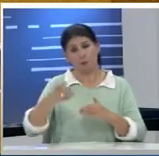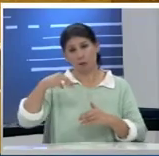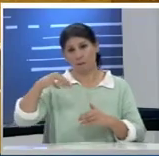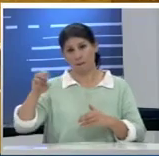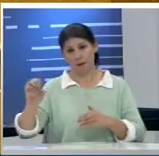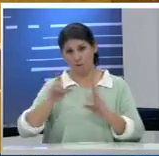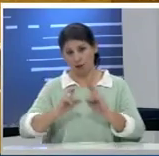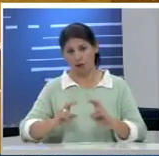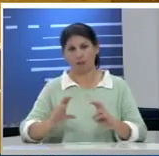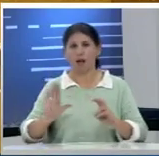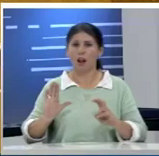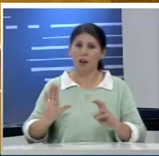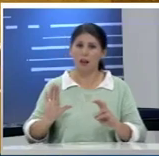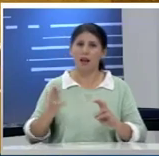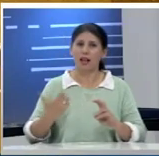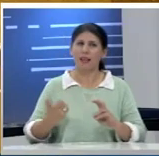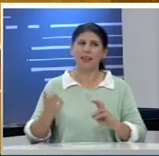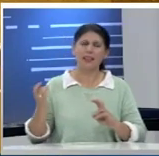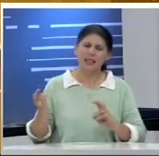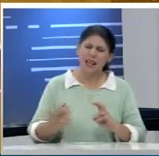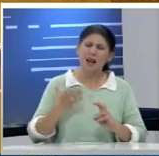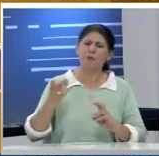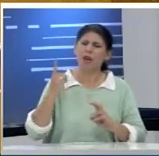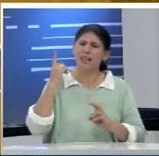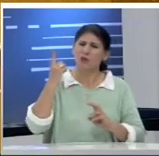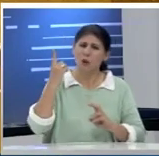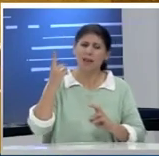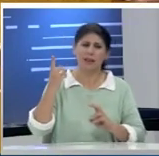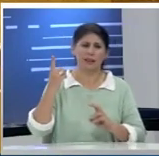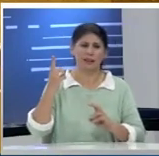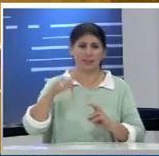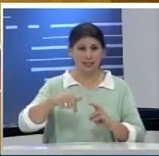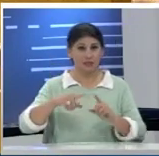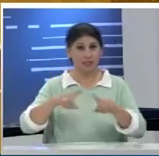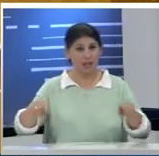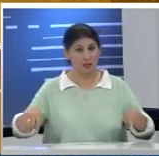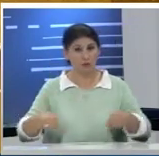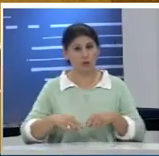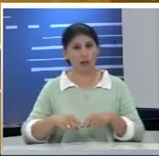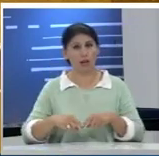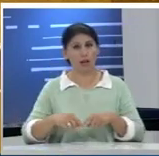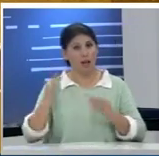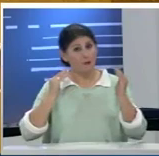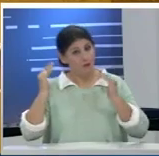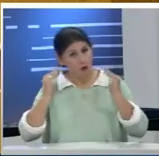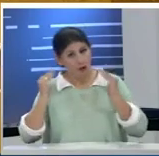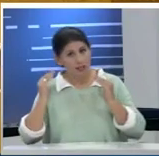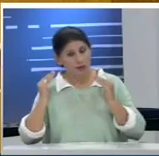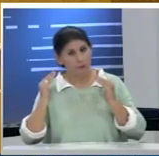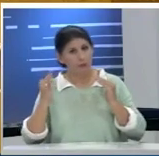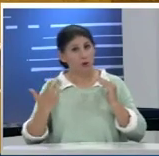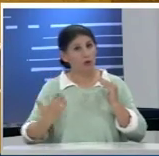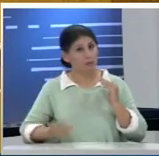ελέγχατε, αλλά έχει κανείς, έστω ένας, σε αυτή την αίθουσα αμφιβολία